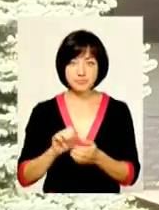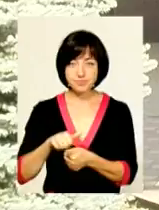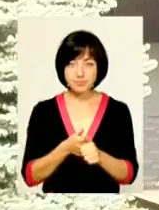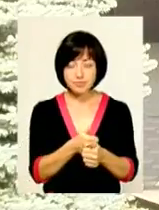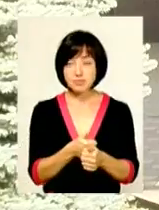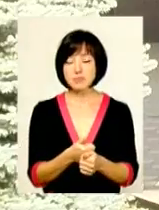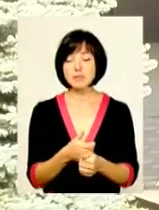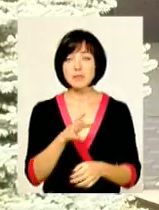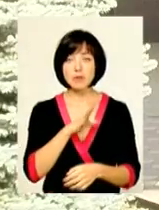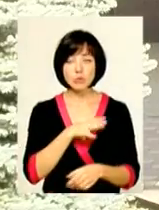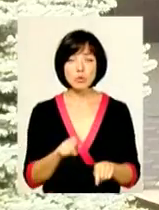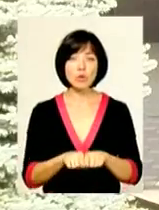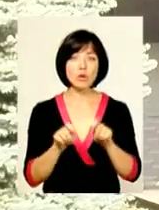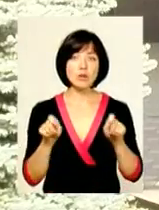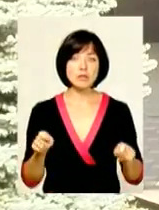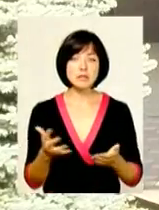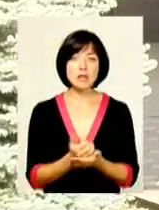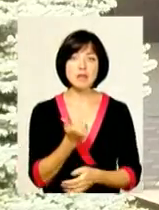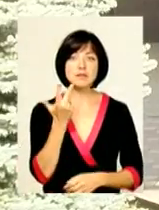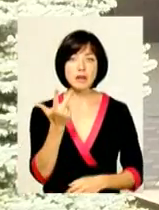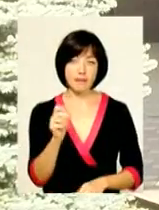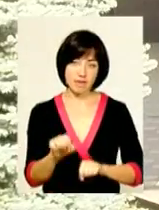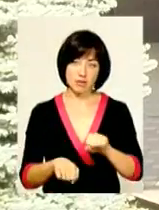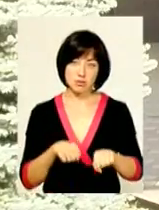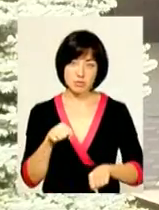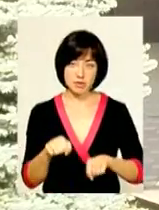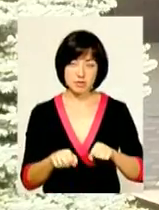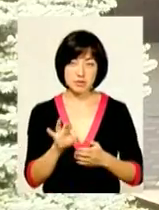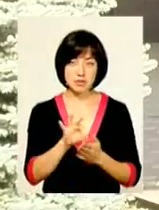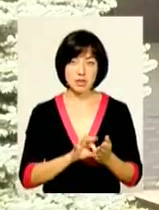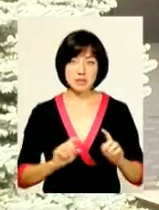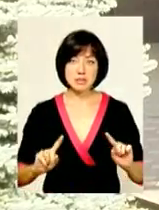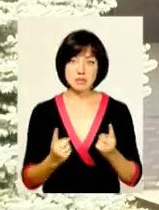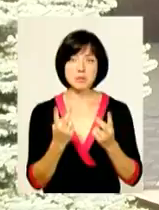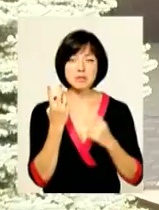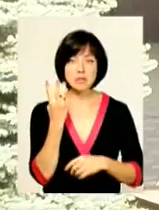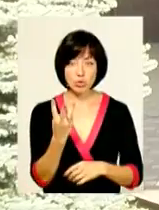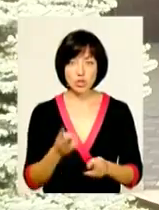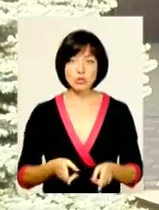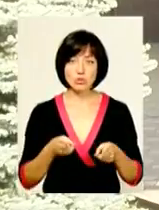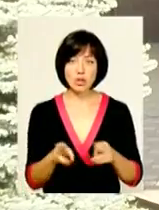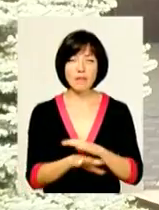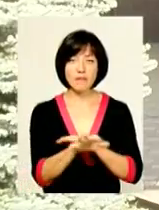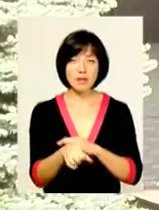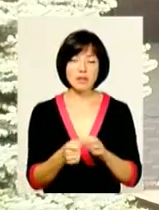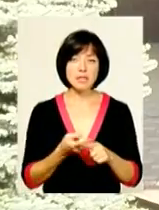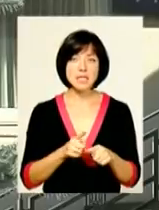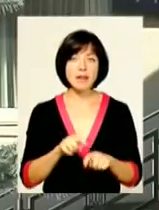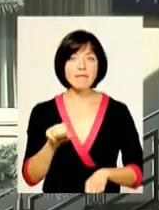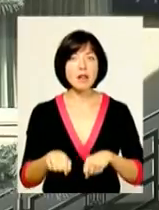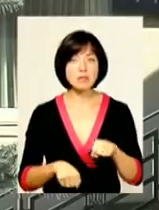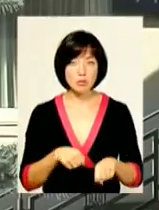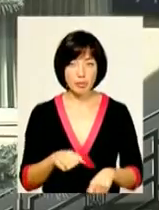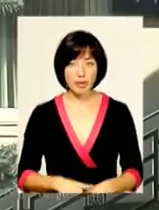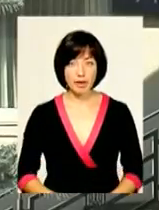тому нами було знайдено 3 велосипеди. Тобто по гарячим слідам затримано 3 злочинців, які викрали дані велосипеди.